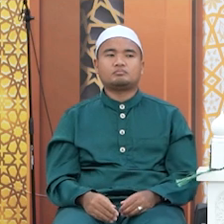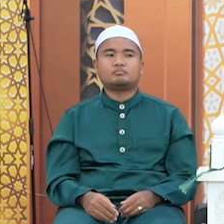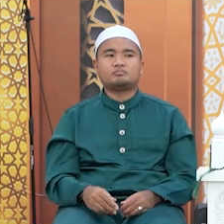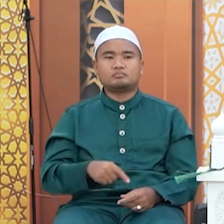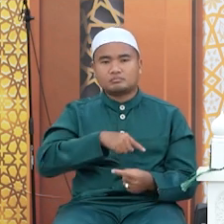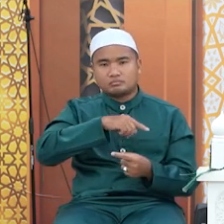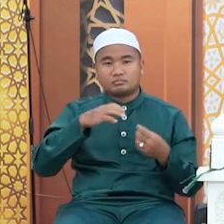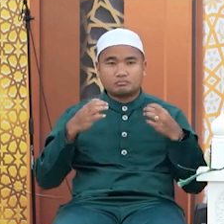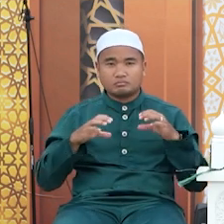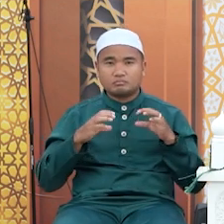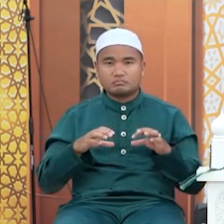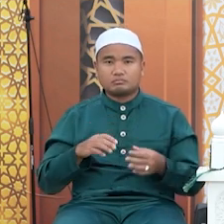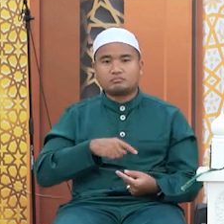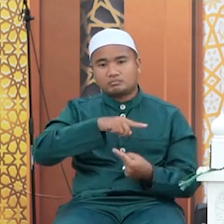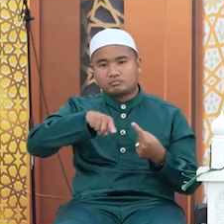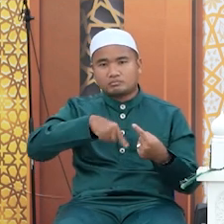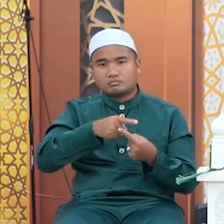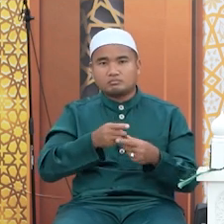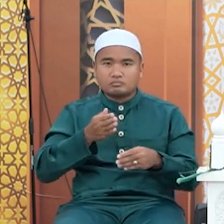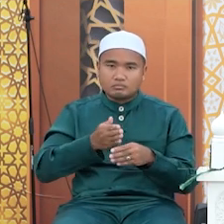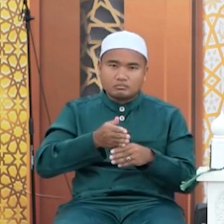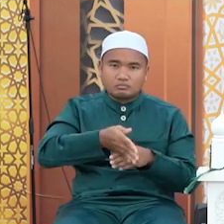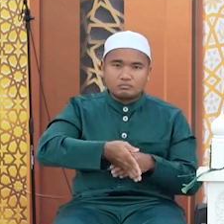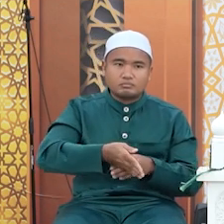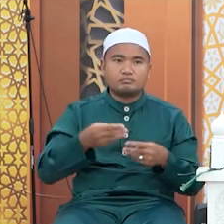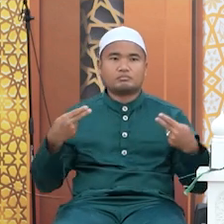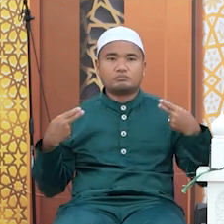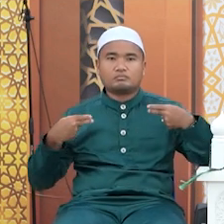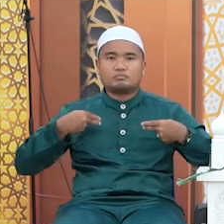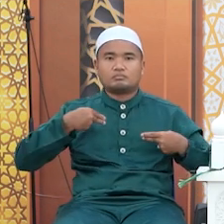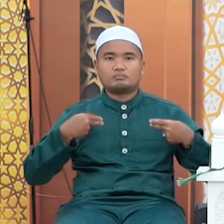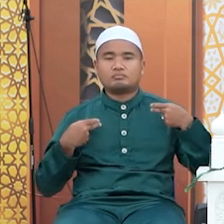Apabila kamu sembelih binatang, maka sembelihlah